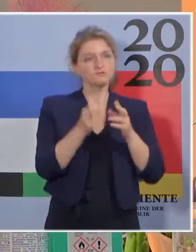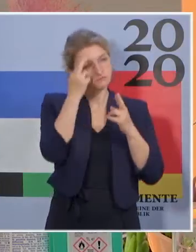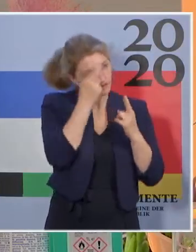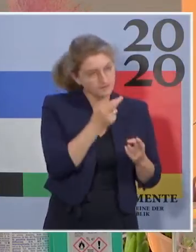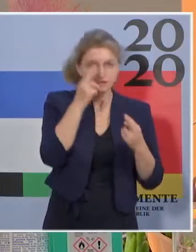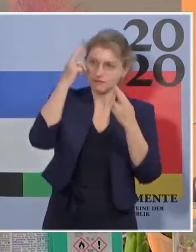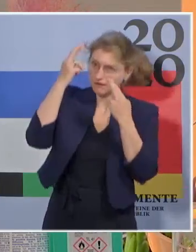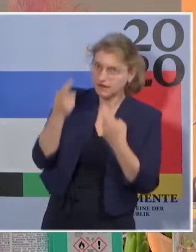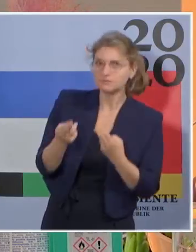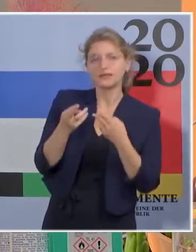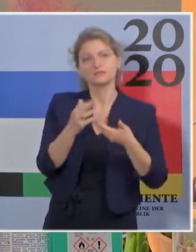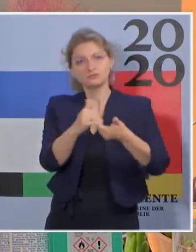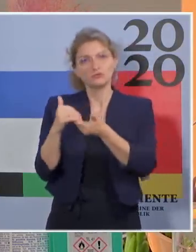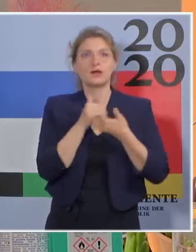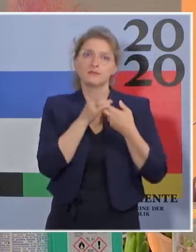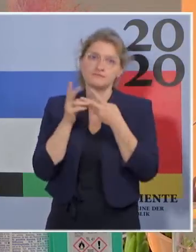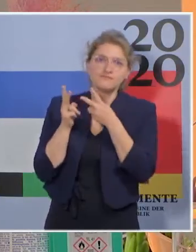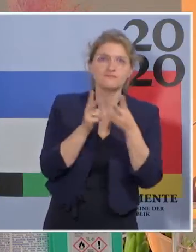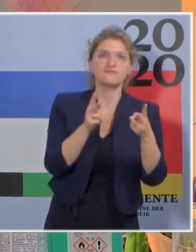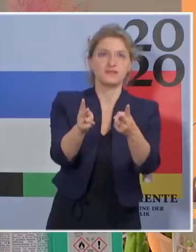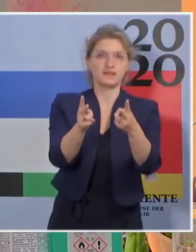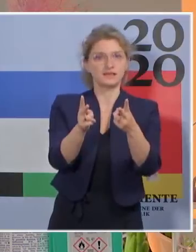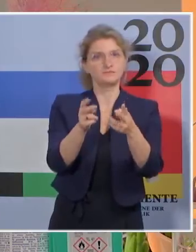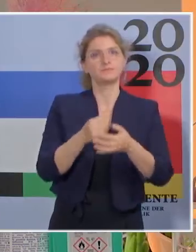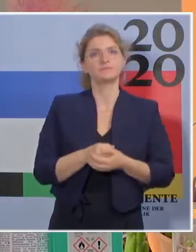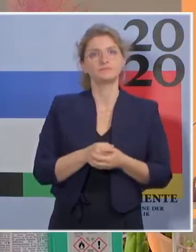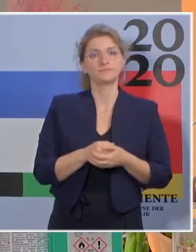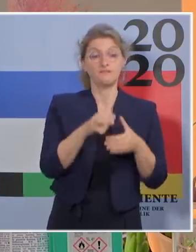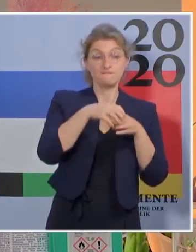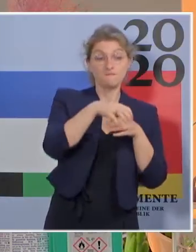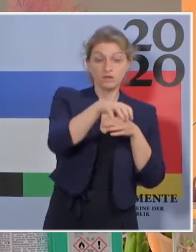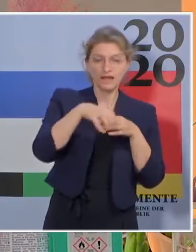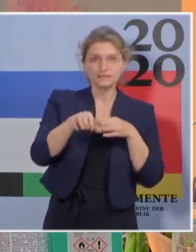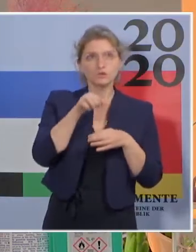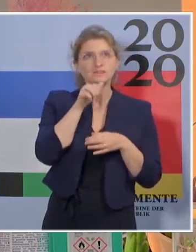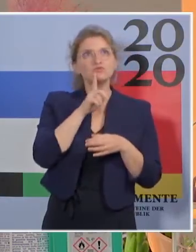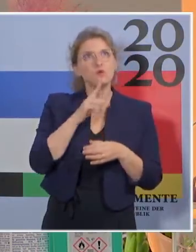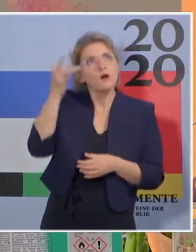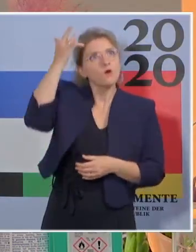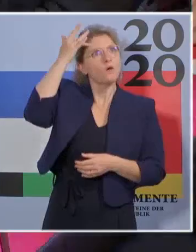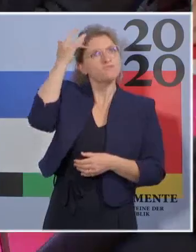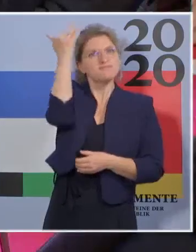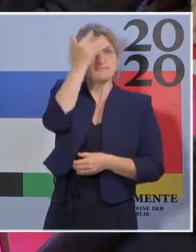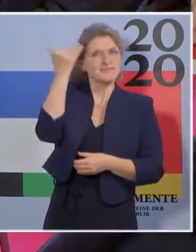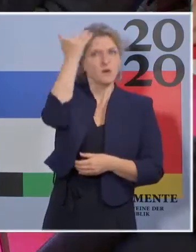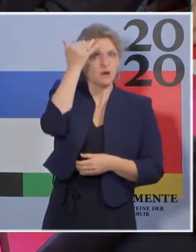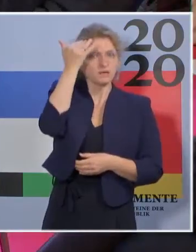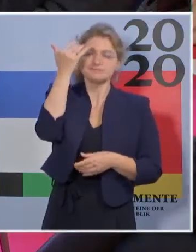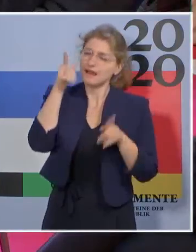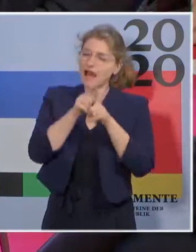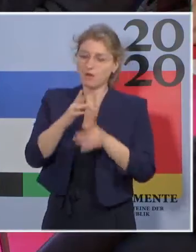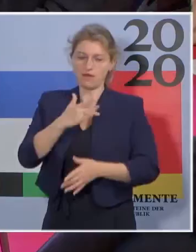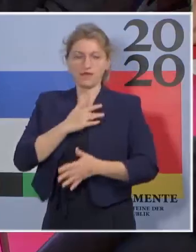gemeinsam auf den Weg zu machen. Föderalismus ist keine Kopfgeburt, es ist eine